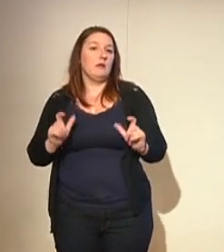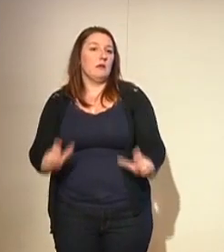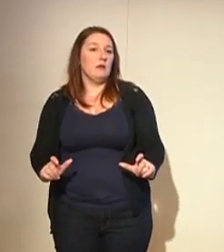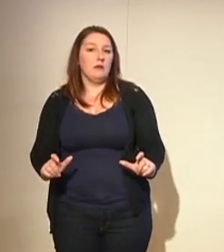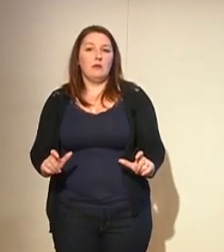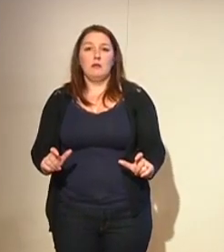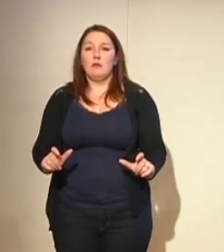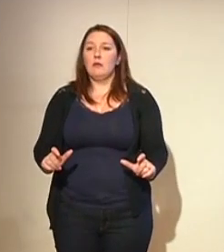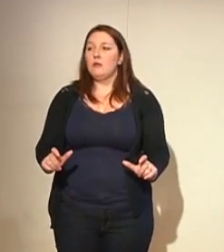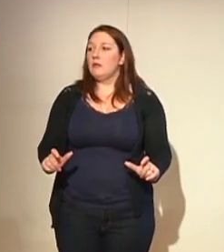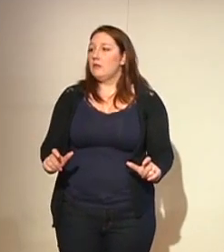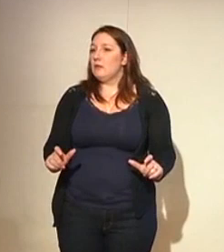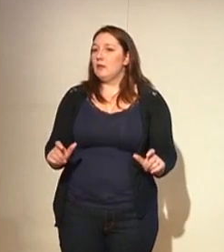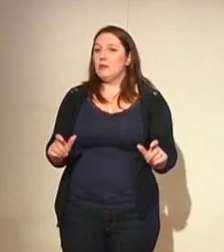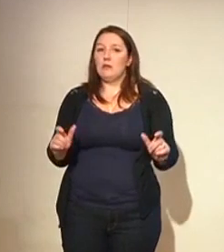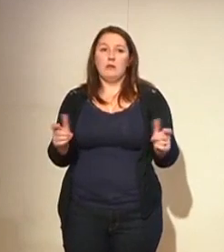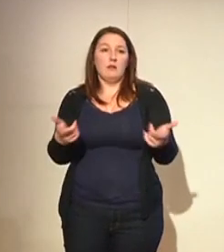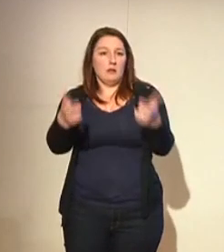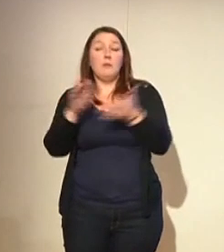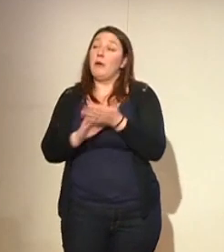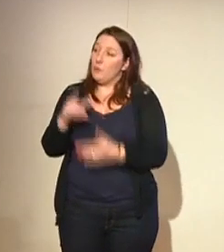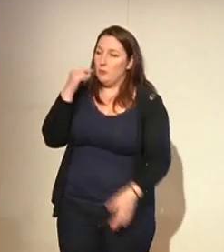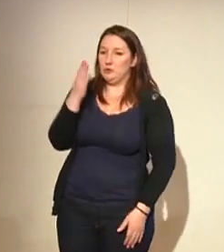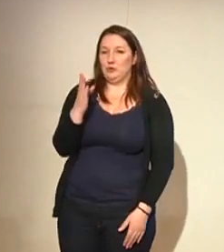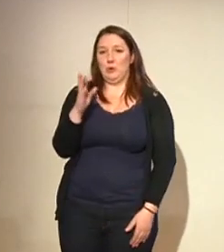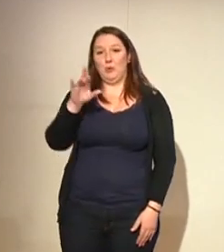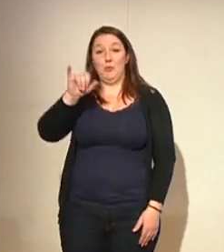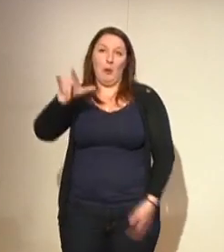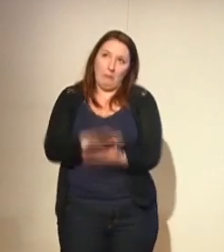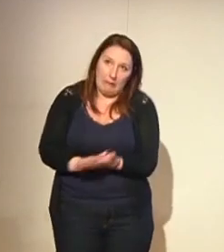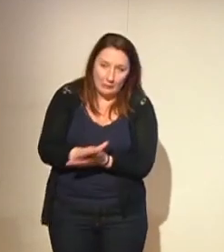à la monsieur pardon